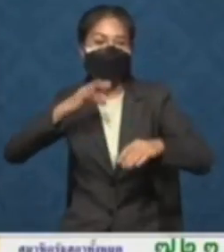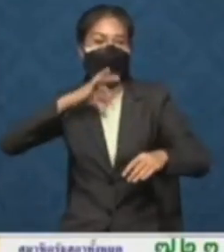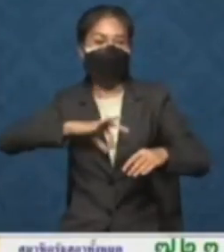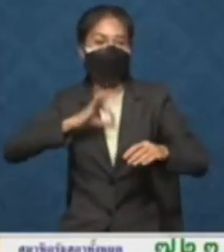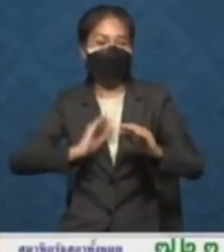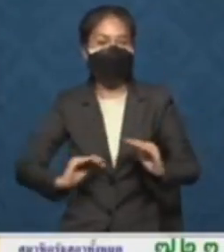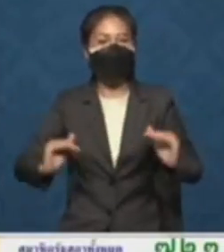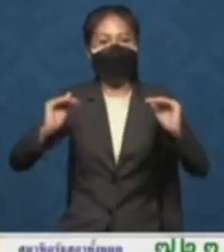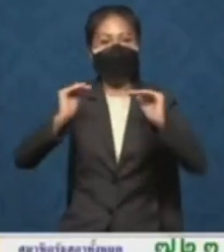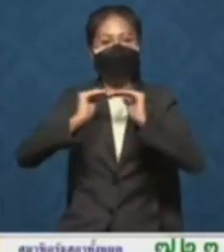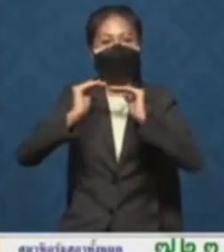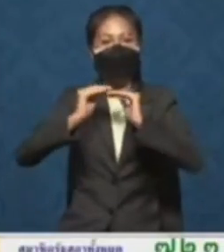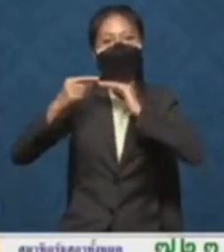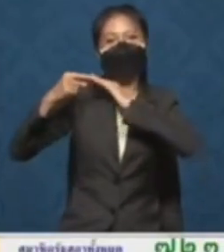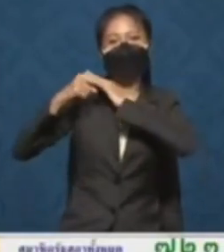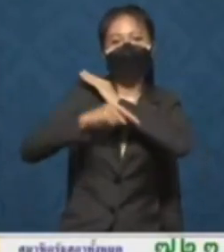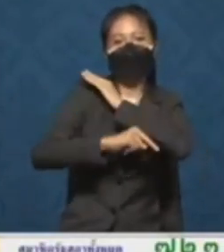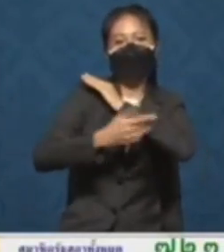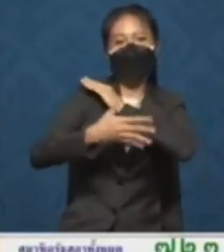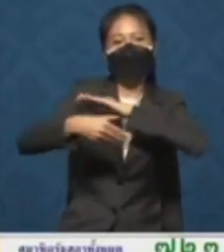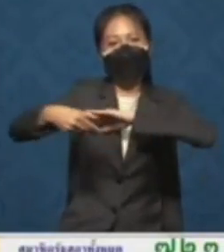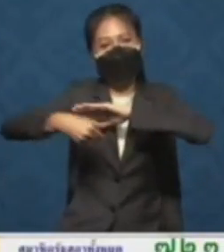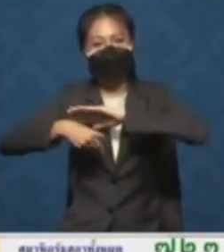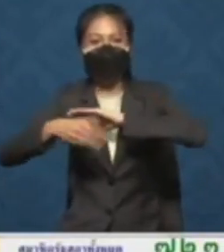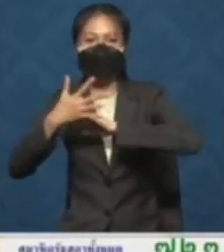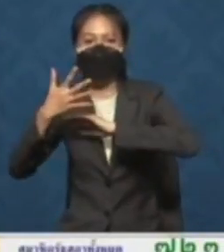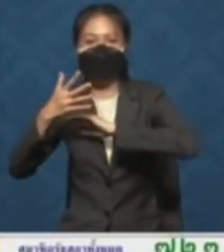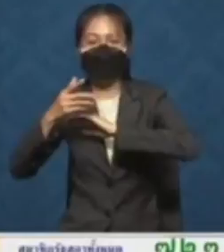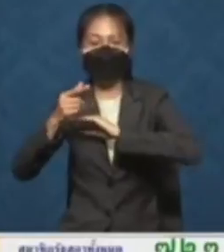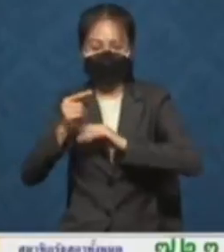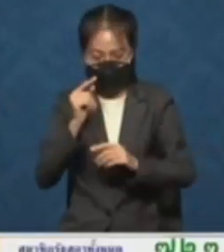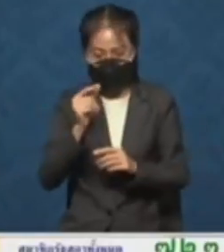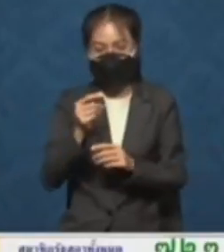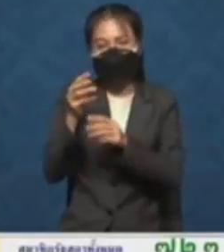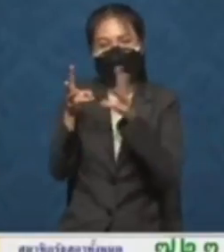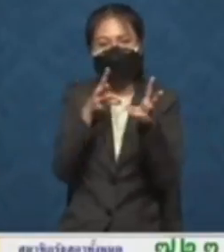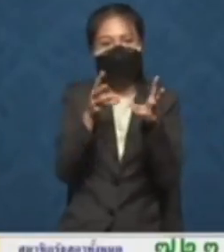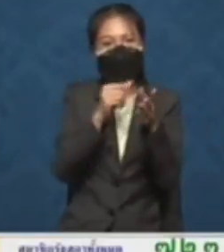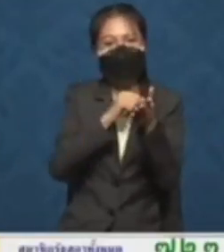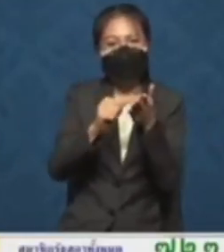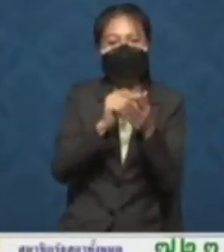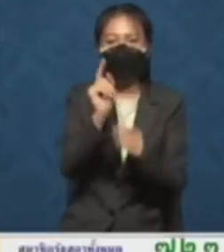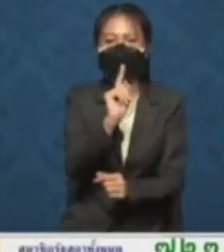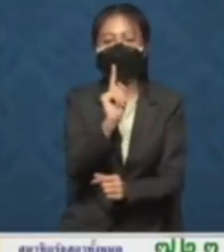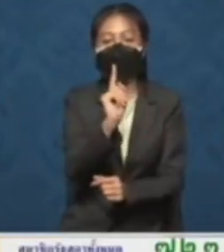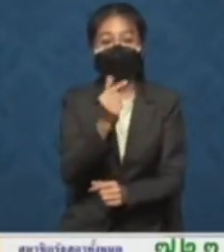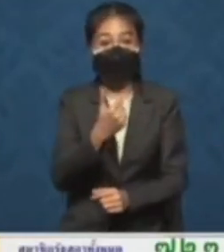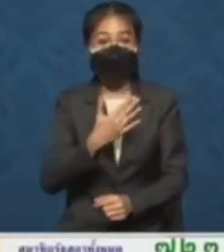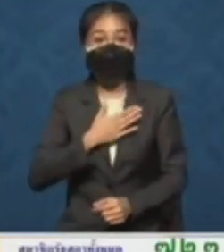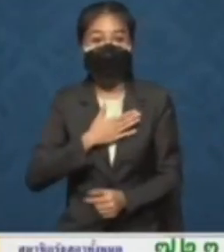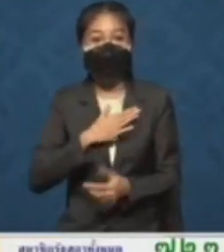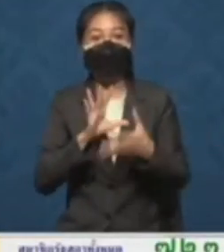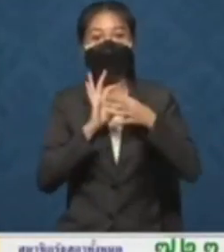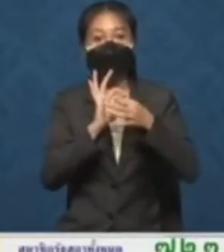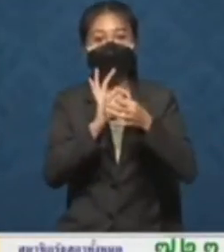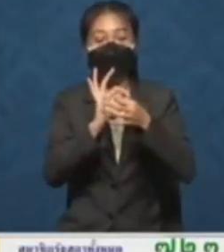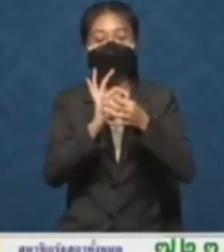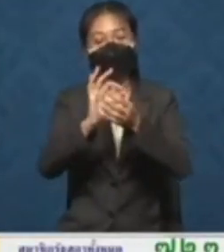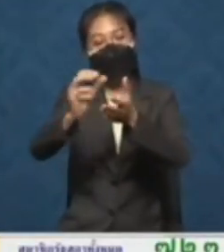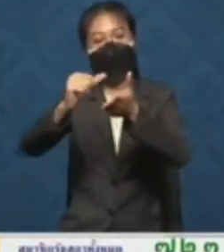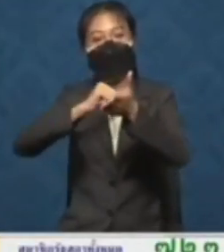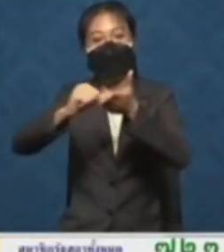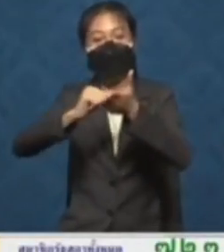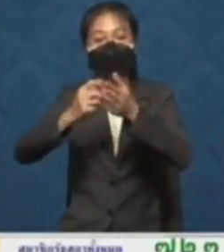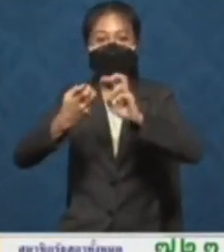ไม่มีการทุจริตได้ซึ่งตรงนี้เนี่ยผมมีข้อกังวลว่าการแก้ปัญหาแล้วก็ให้สภ